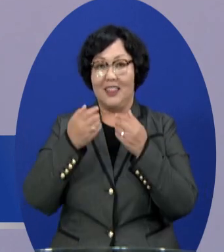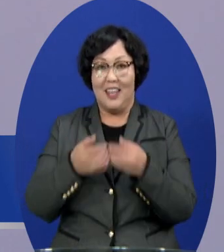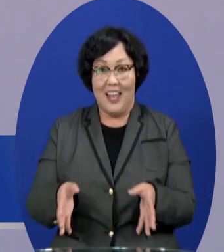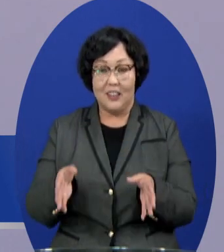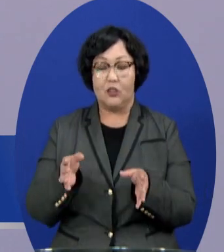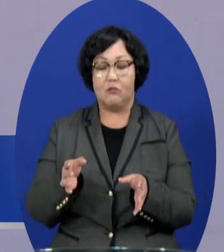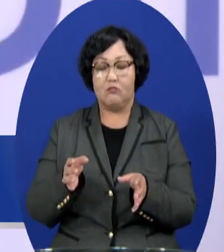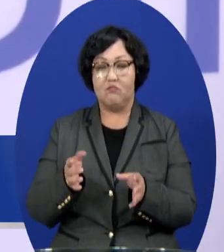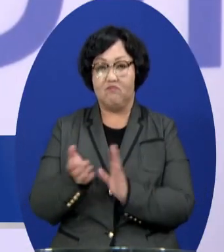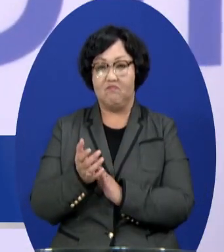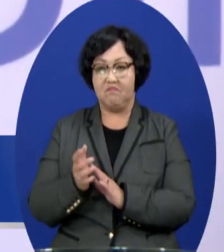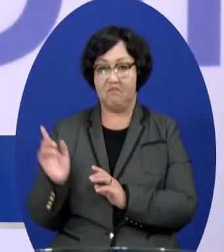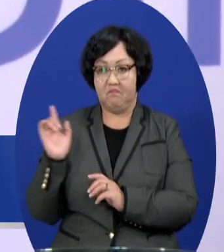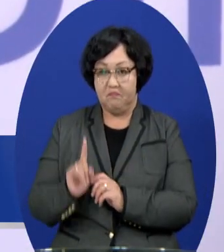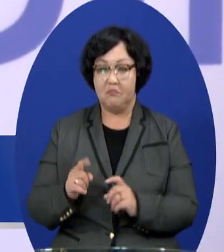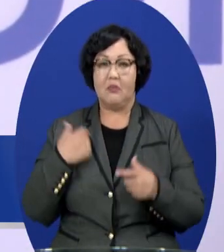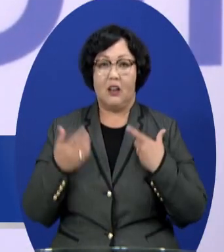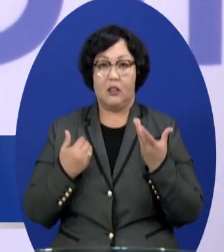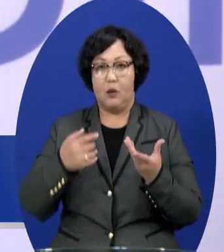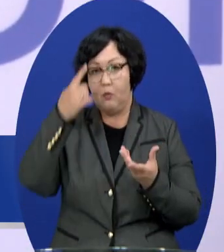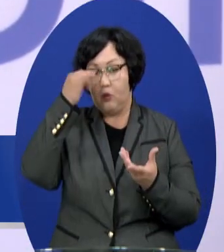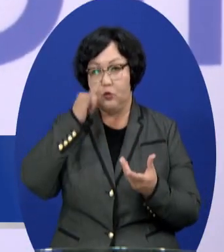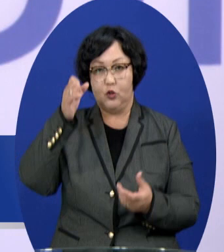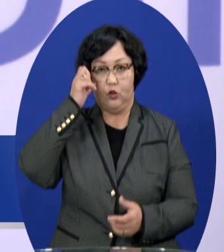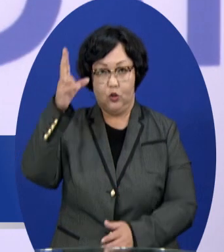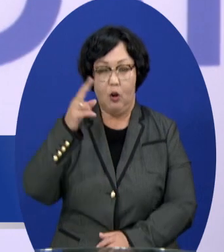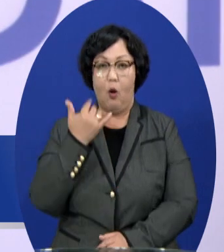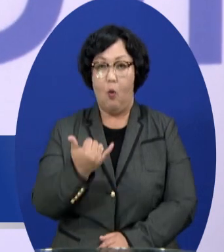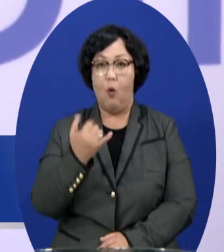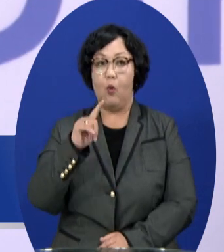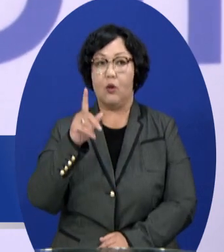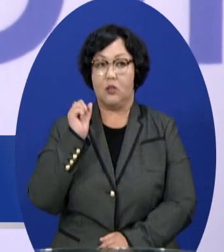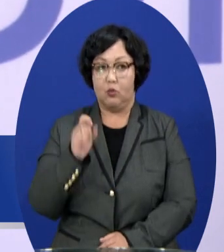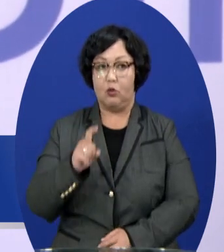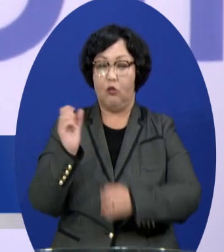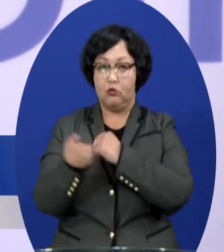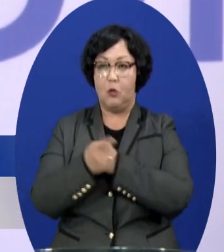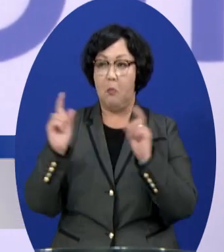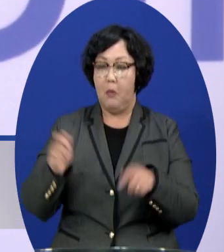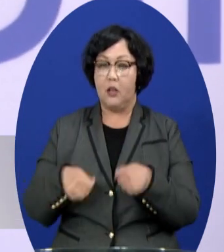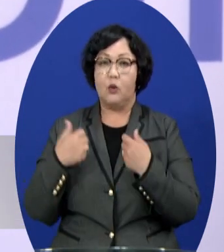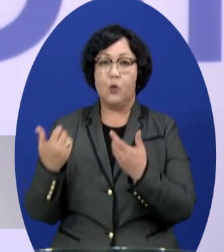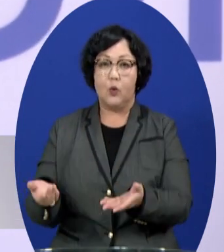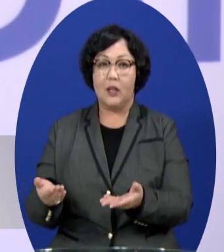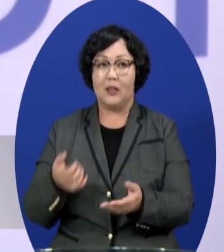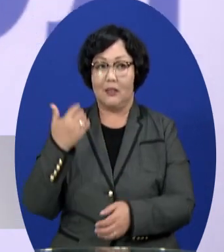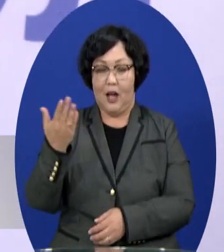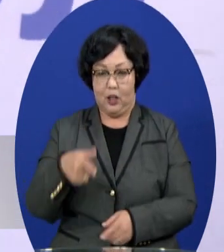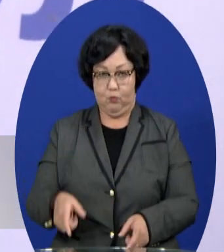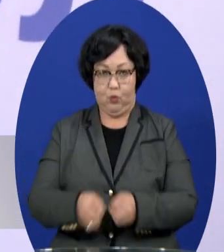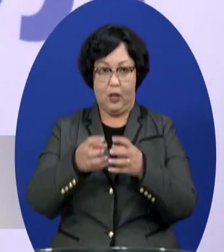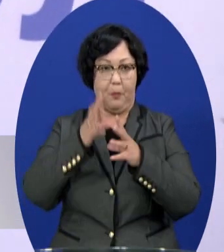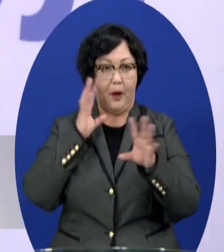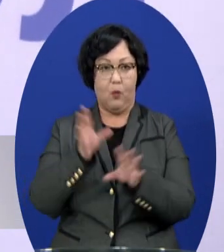байна. Энд хүрэлцэн ирсэн Монгол улсын эрхлэгч Ухнаагийн хөрс сүхэд онцлон баяр хүргэмээр байна. Та энэ бүтээн